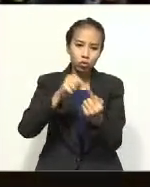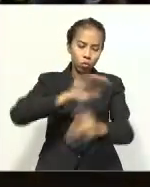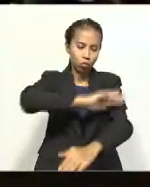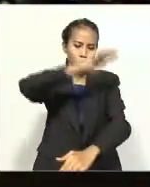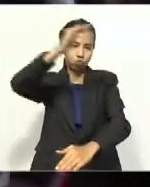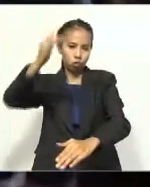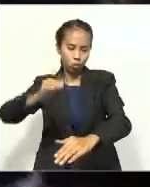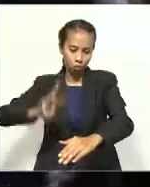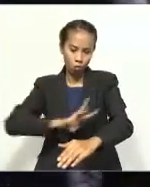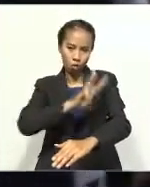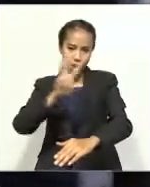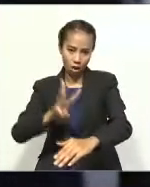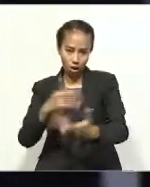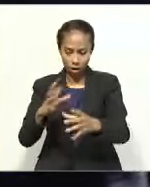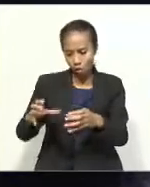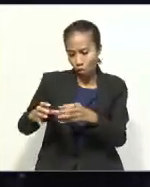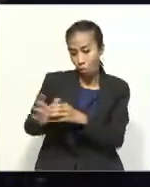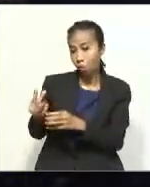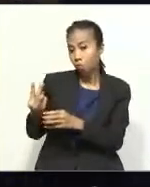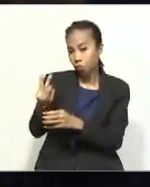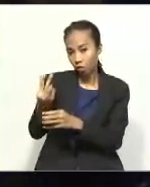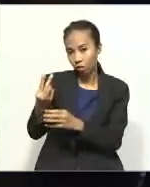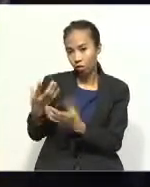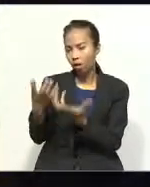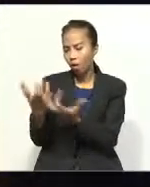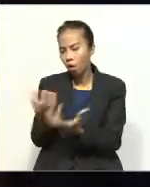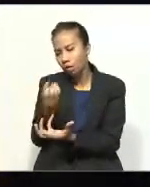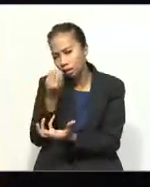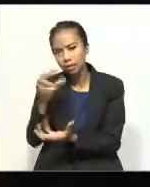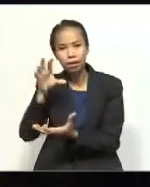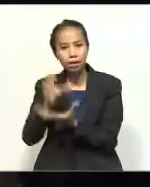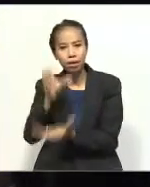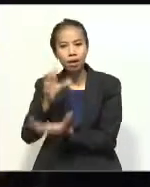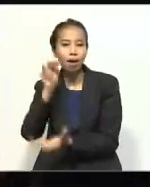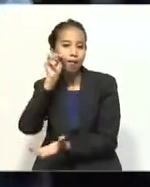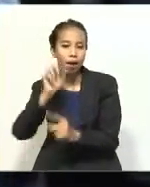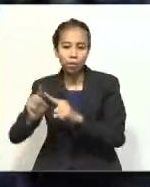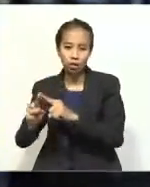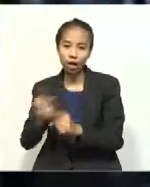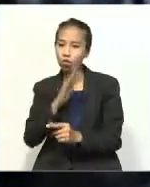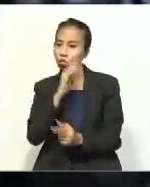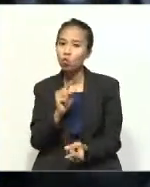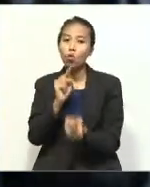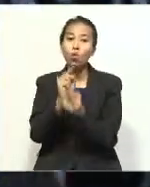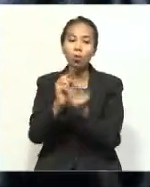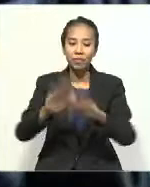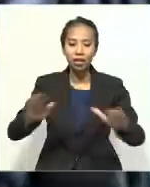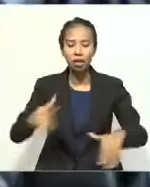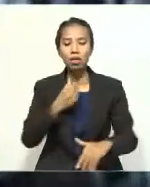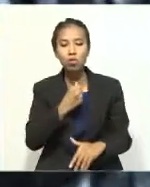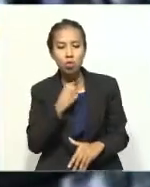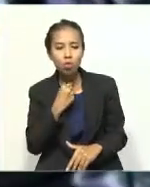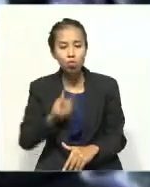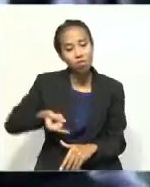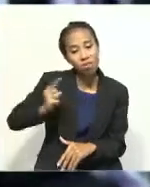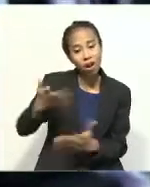วณทางแยกของถ้ำส่วนชุดที่2ได้นำอาหารและน้ำติดไปด้วยเพื่อกรณีที่เจอกลุ่มเด็กซึ่งขาดน้ำและอาหารมาเป็นเว